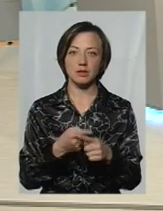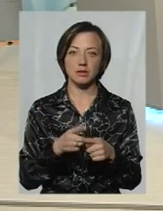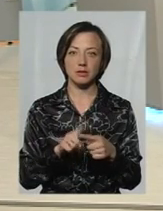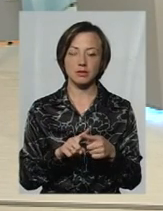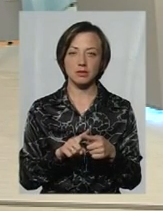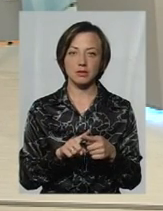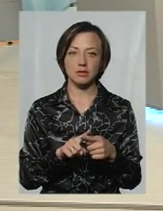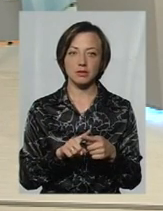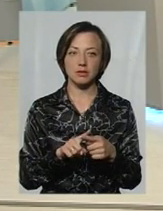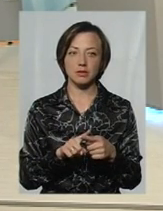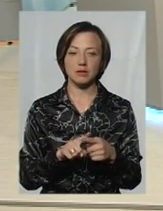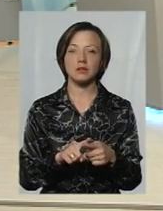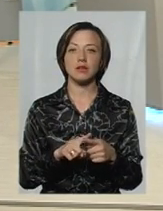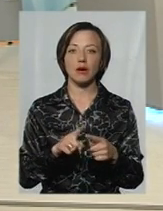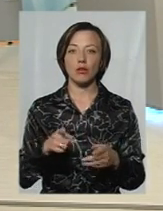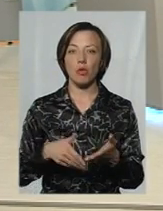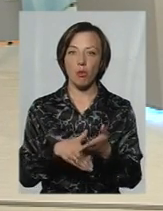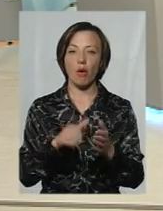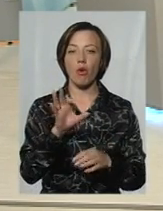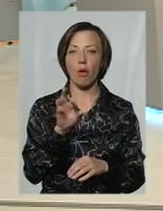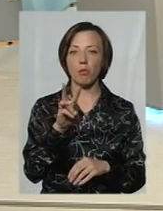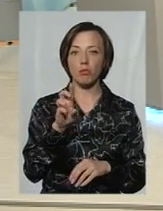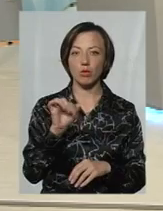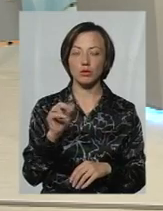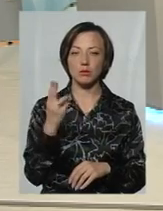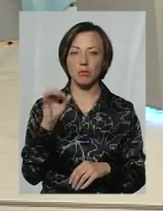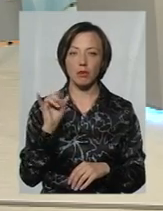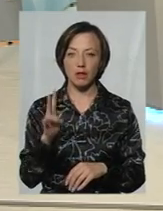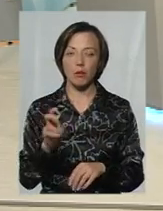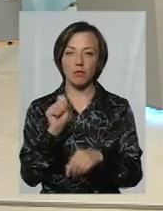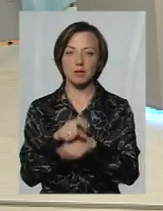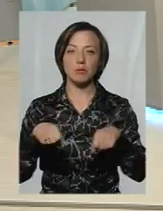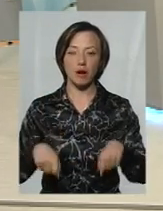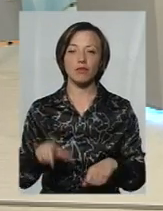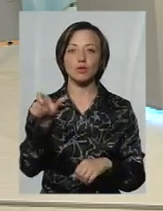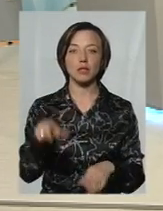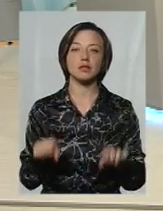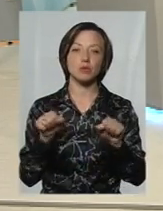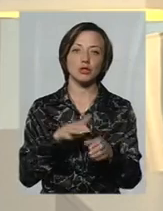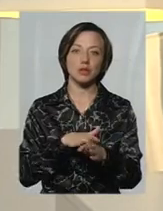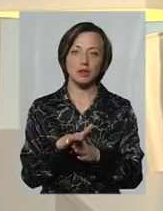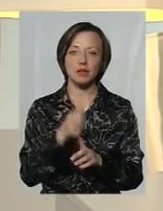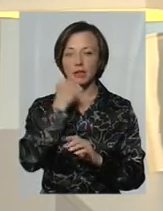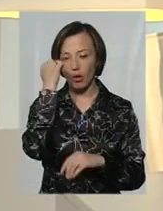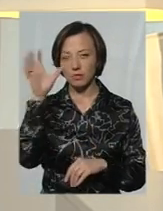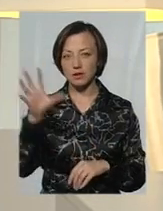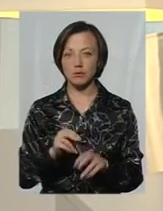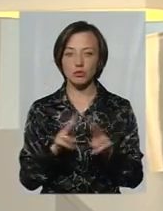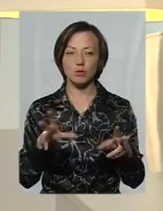допомогою так само омбудсмана, уповноваженого з прав людини, ми зможемо реалізувати. Дякую